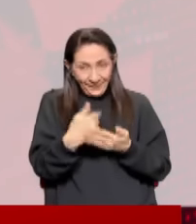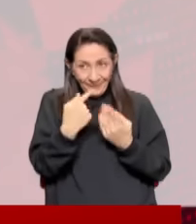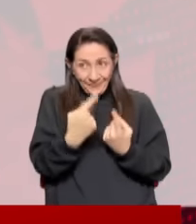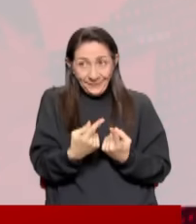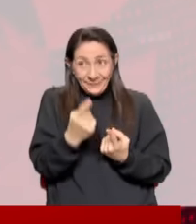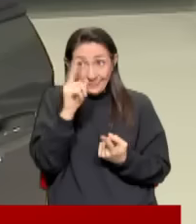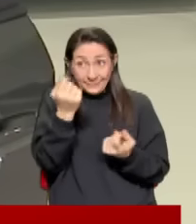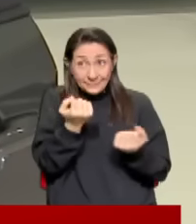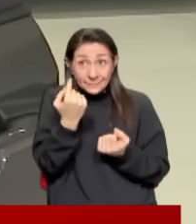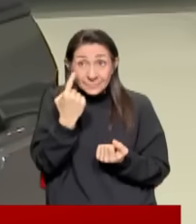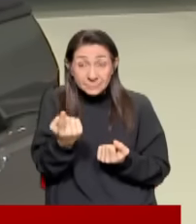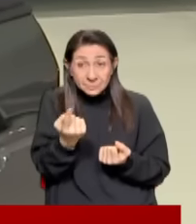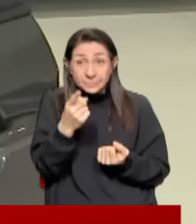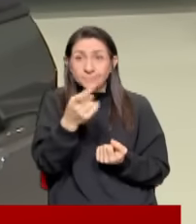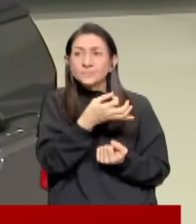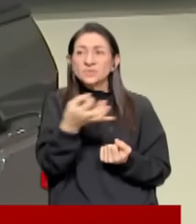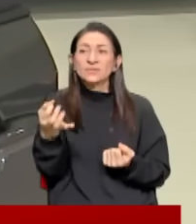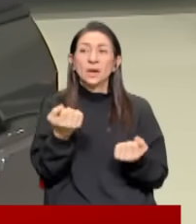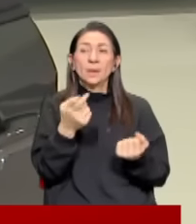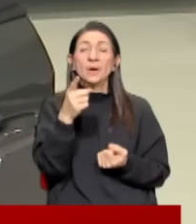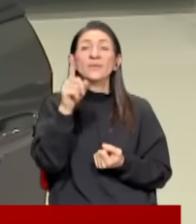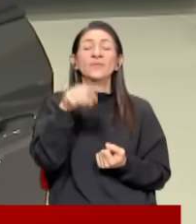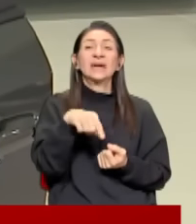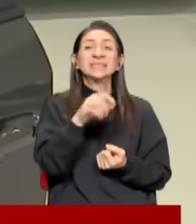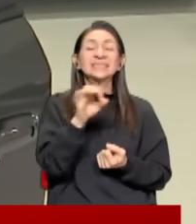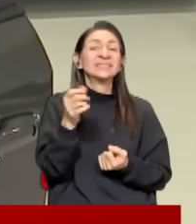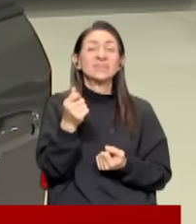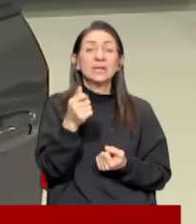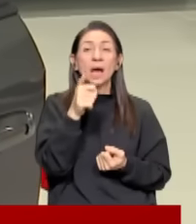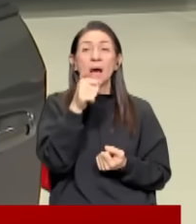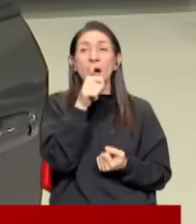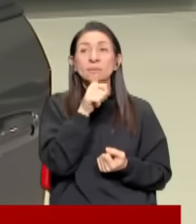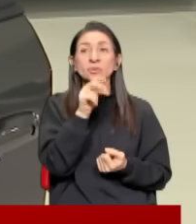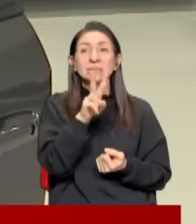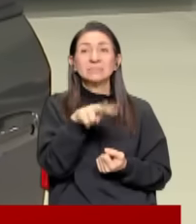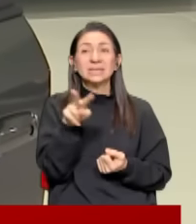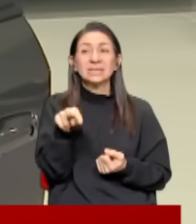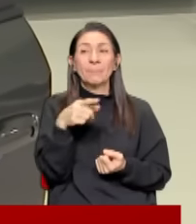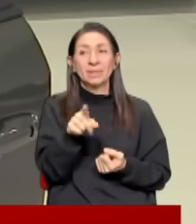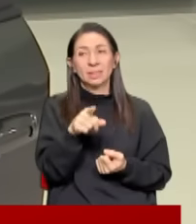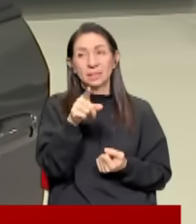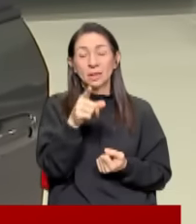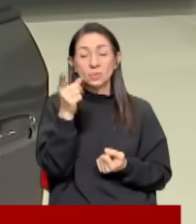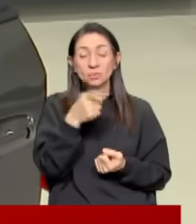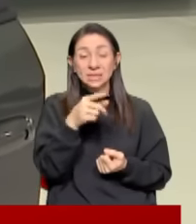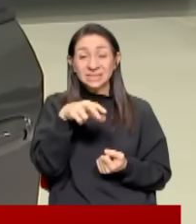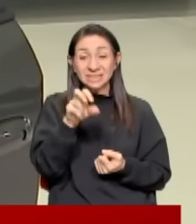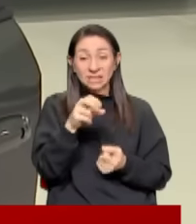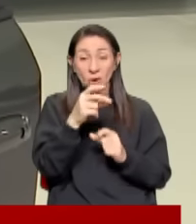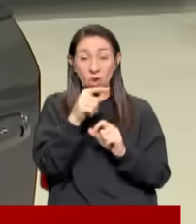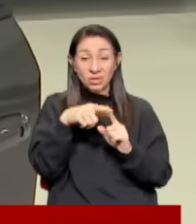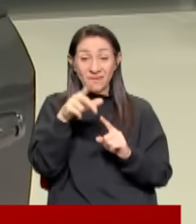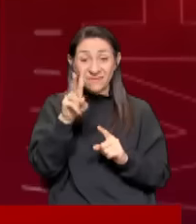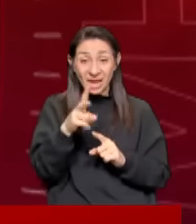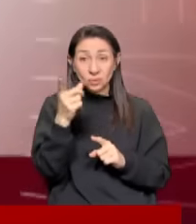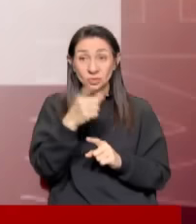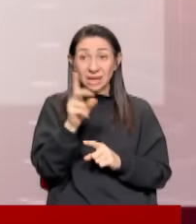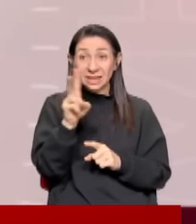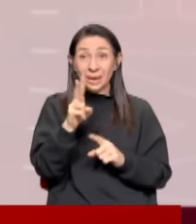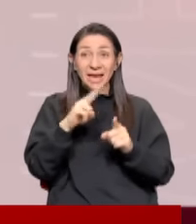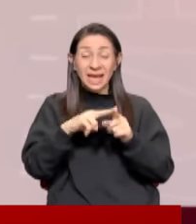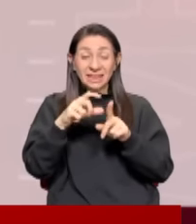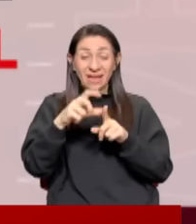bahsediyoruz sadece otomobilden. Bu sıfır otomobilin vergisiz fiyatı 622 bin lira. %80 ÖTV,